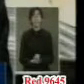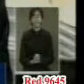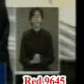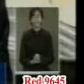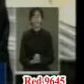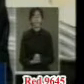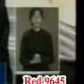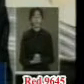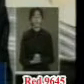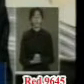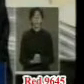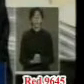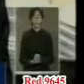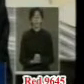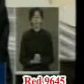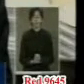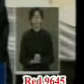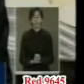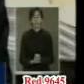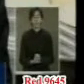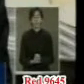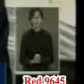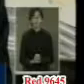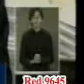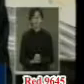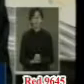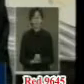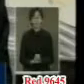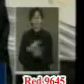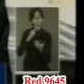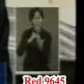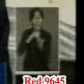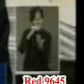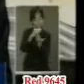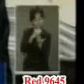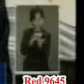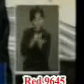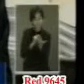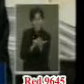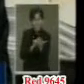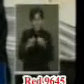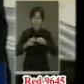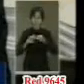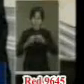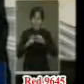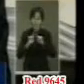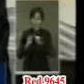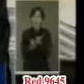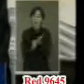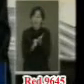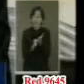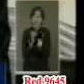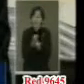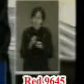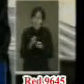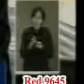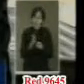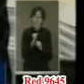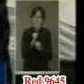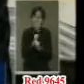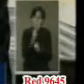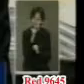ในหนังสือเนี่ยนะครับเขียนในบรรทัดที่4ว่าแก้ไขปัญหาดังกล่าวโดยสันติวิ